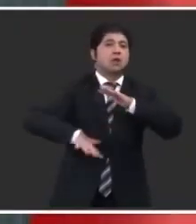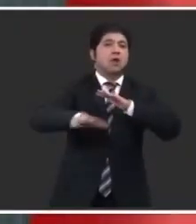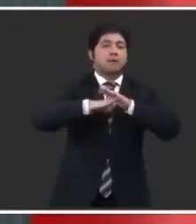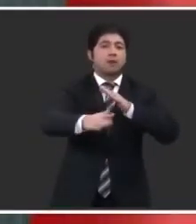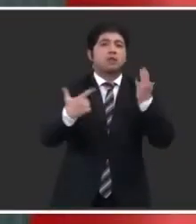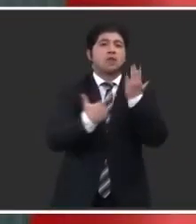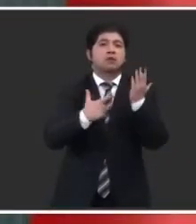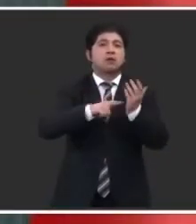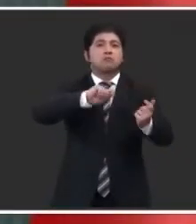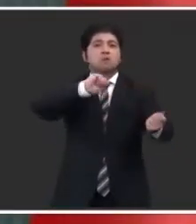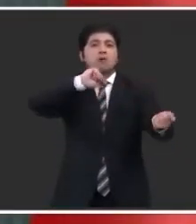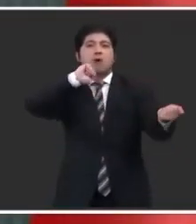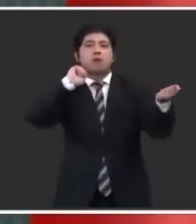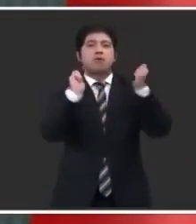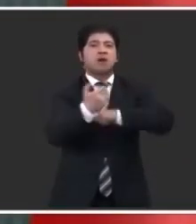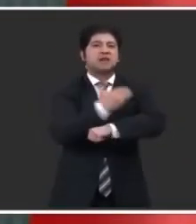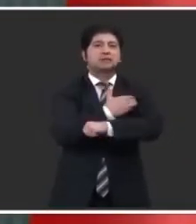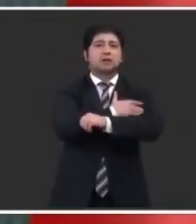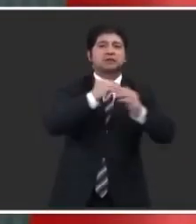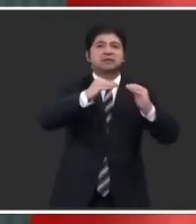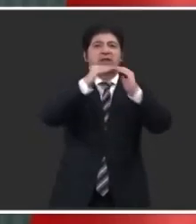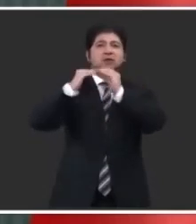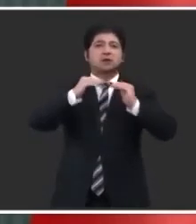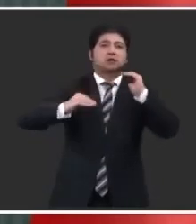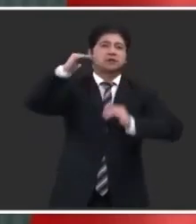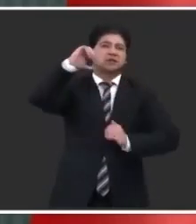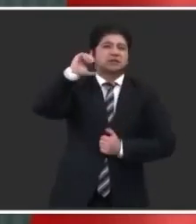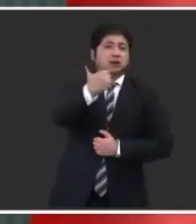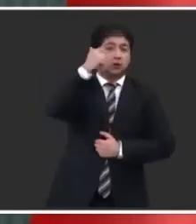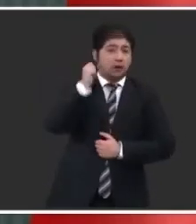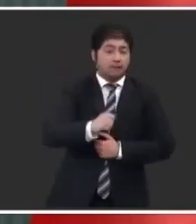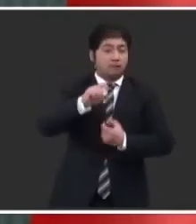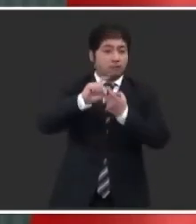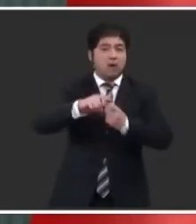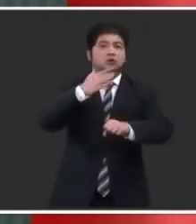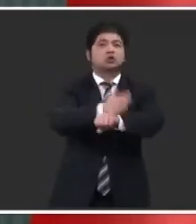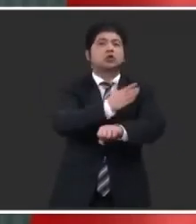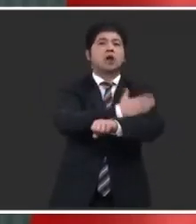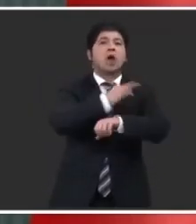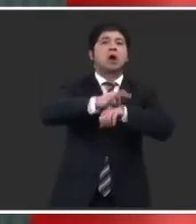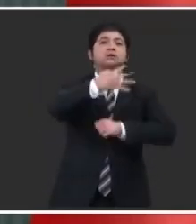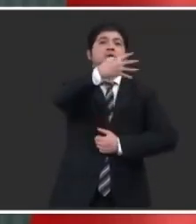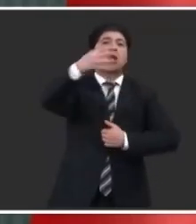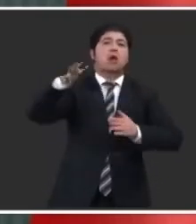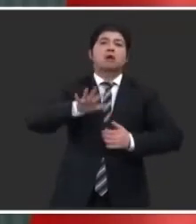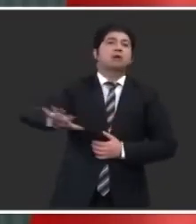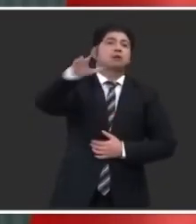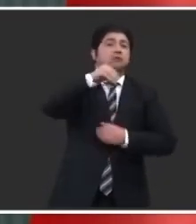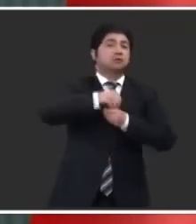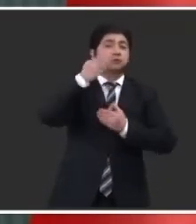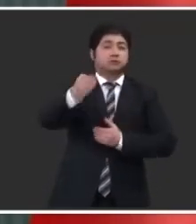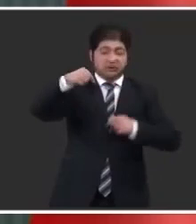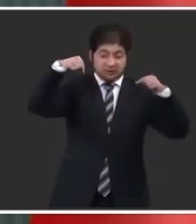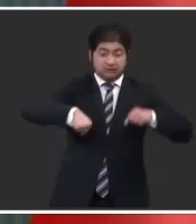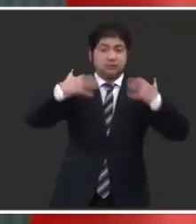dijitalleşme yoluyla hizmet standartlarını yükseltmemiz ve şehir hastanelerimizdir Şimdi